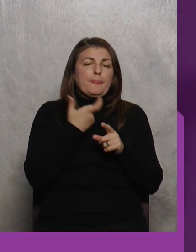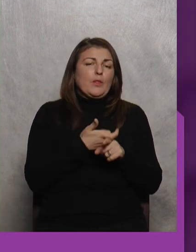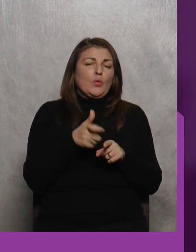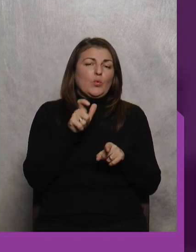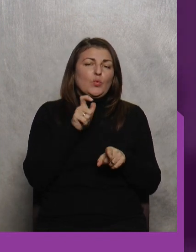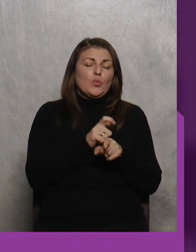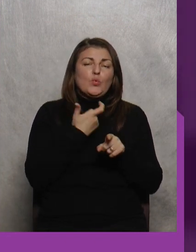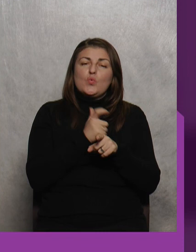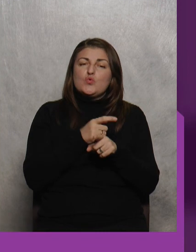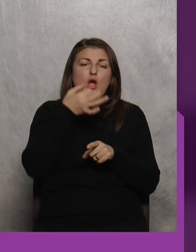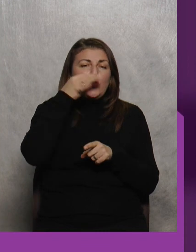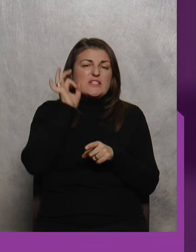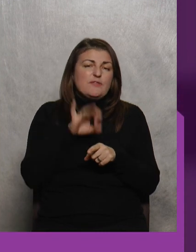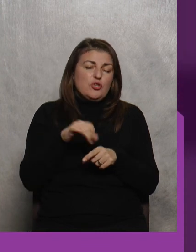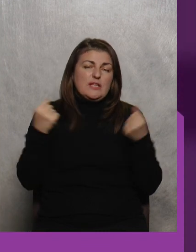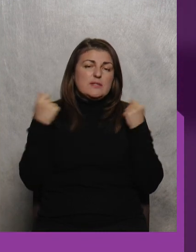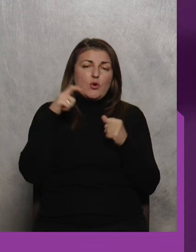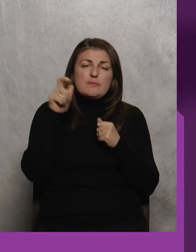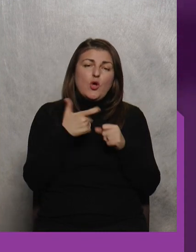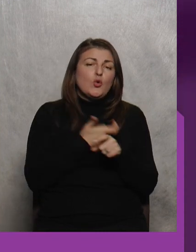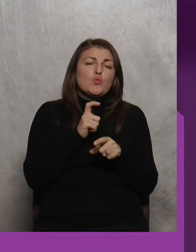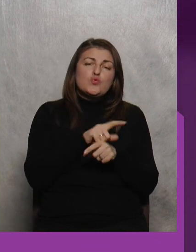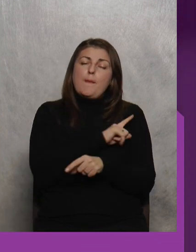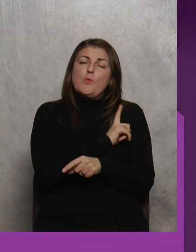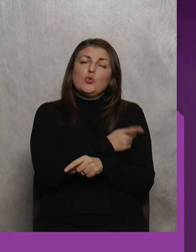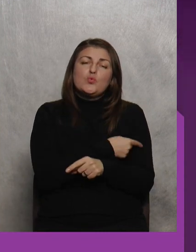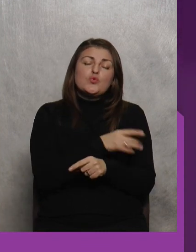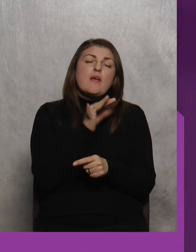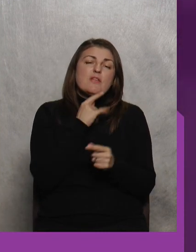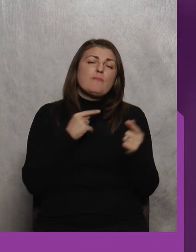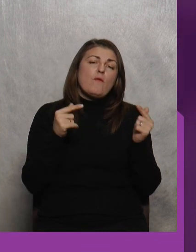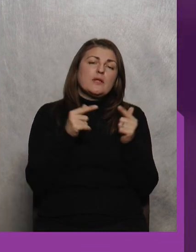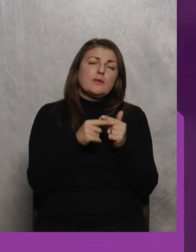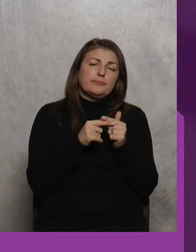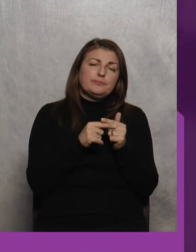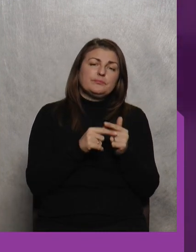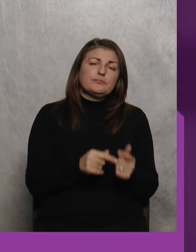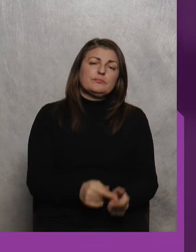Дуже, дуже досвідчений спортсмен, дуже потужний. І, відповідно,